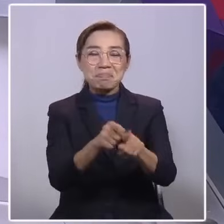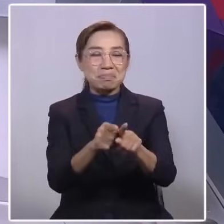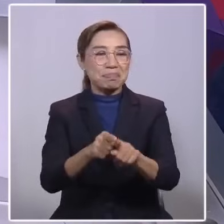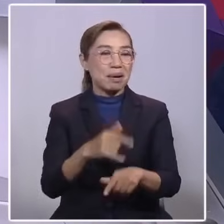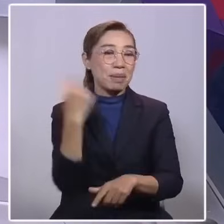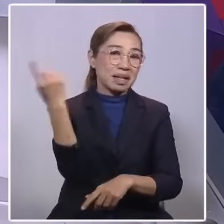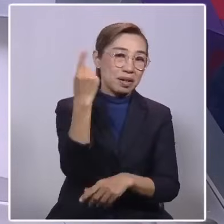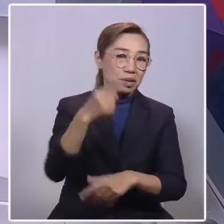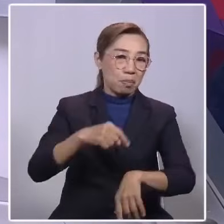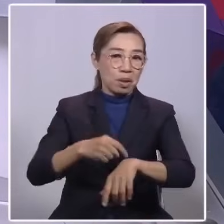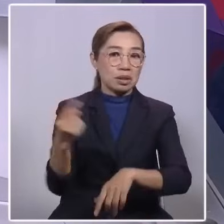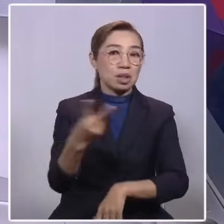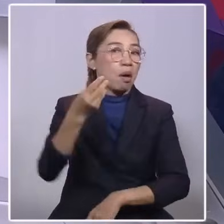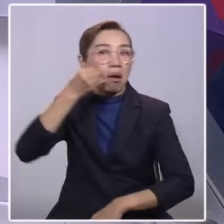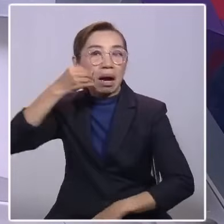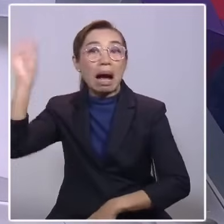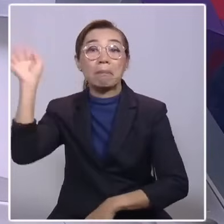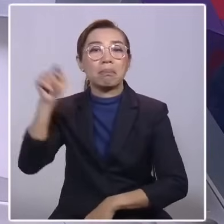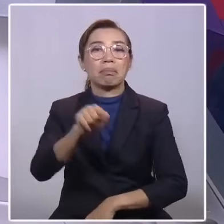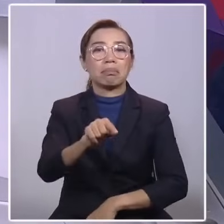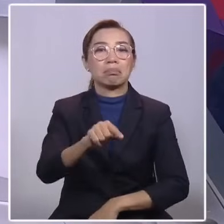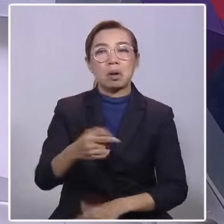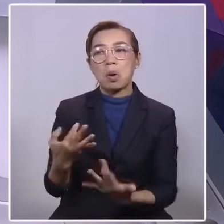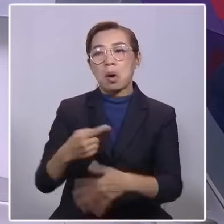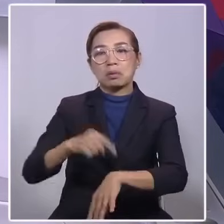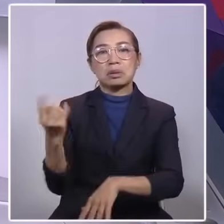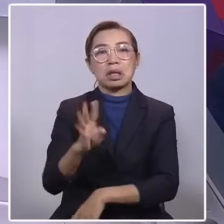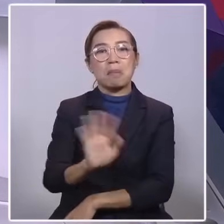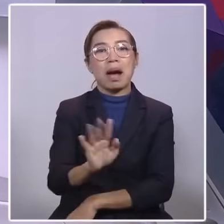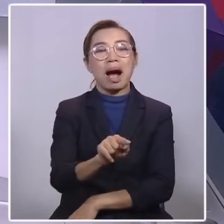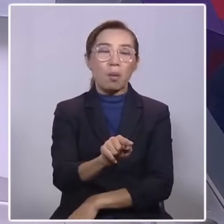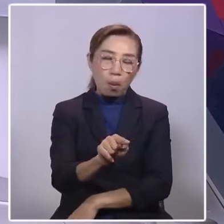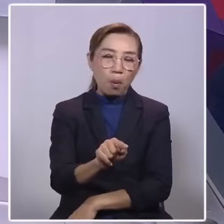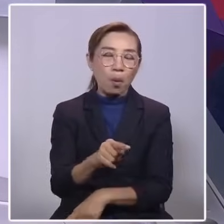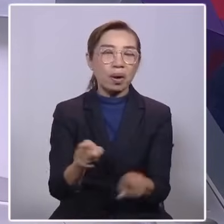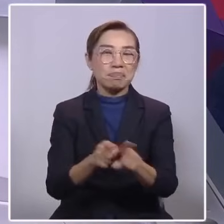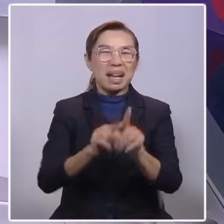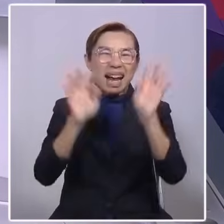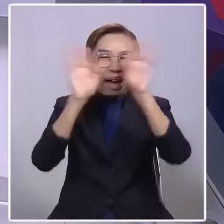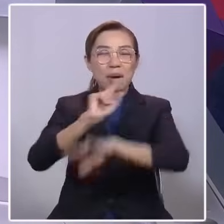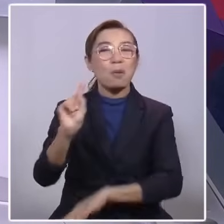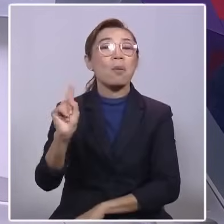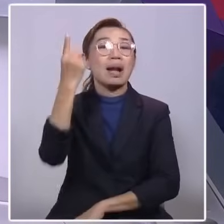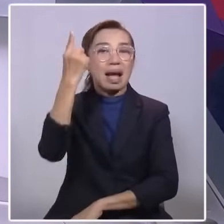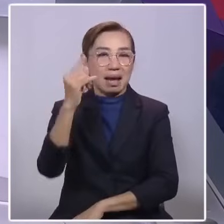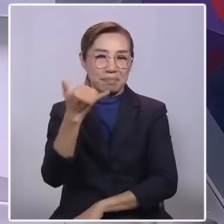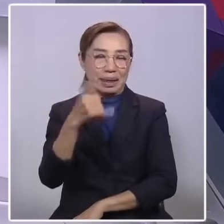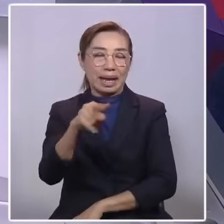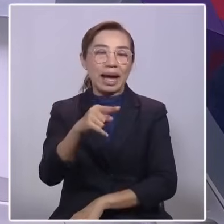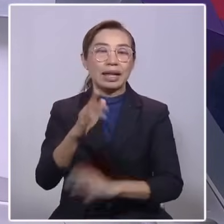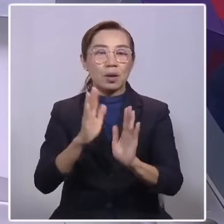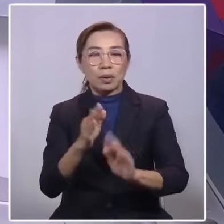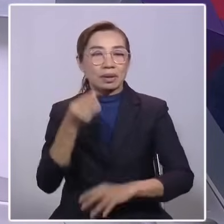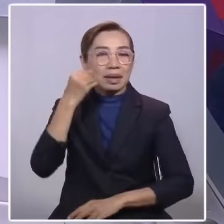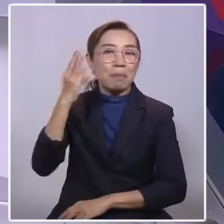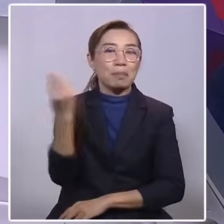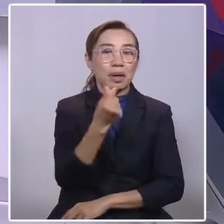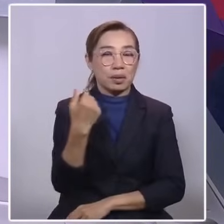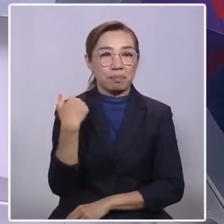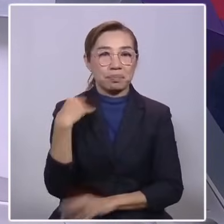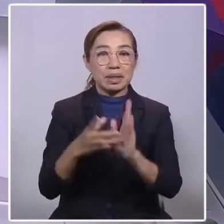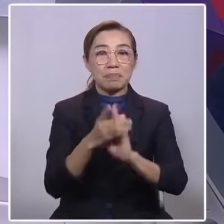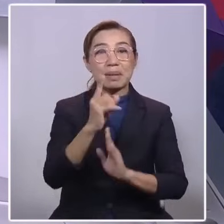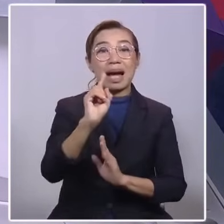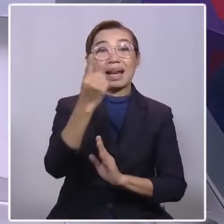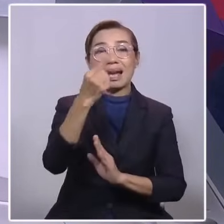นะอาจจะเป็นช่วงวันแรกเนาะช่วงวันแรกแล้วก็แน่นอนครับคือไอ้เรื่องของมาตรการลักษณะแบบนี้เนี่ยช่วงสัปดาห์แรกเนี่ยมักจะไม่ค่อยมี